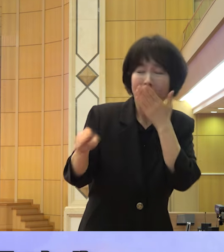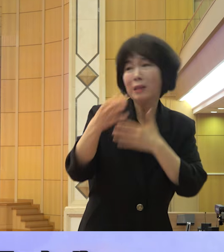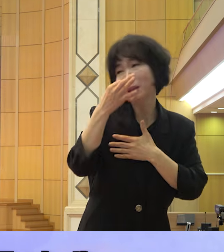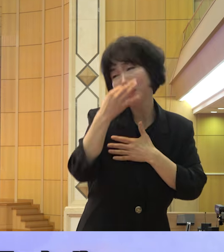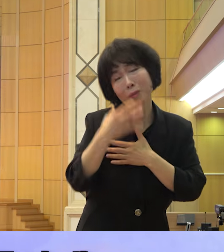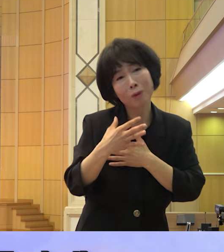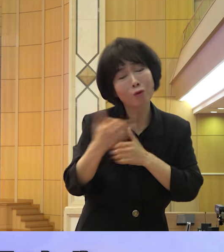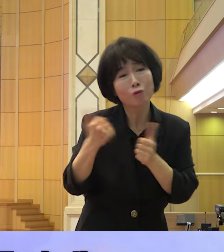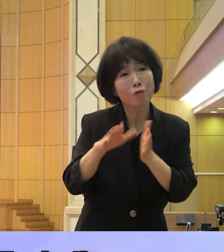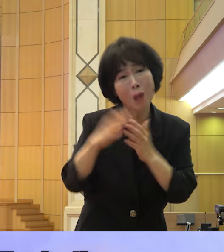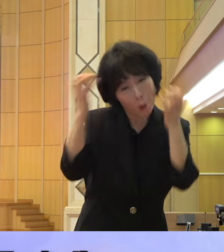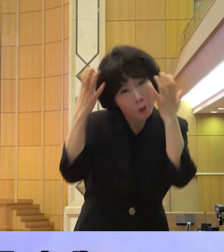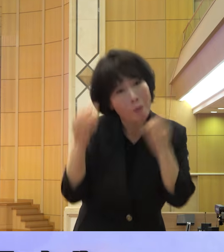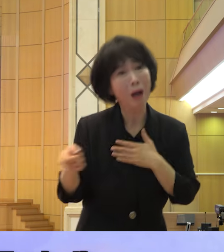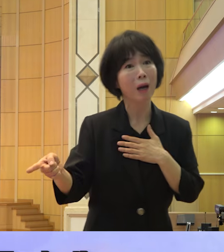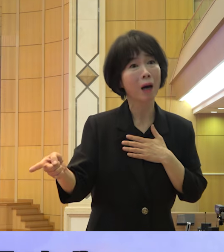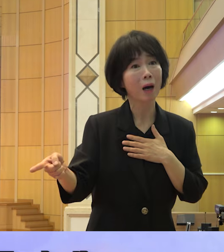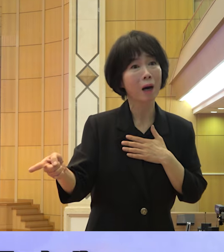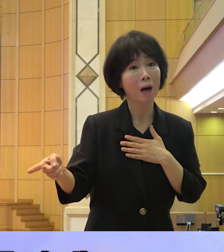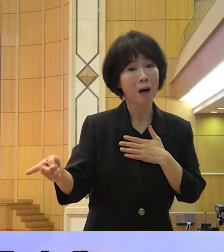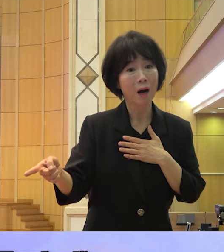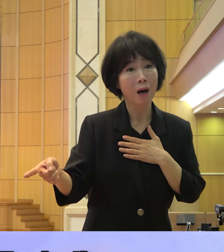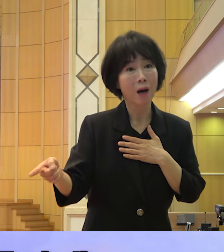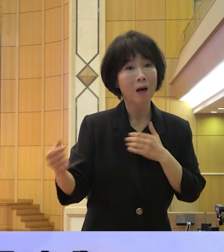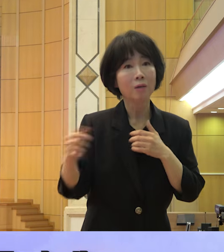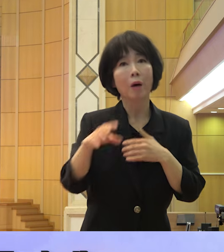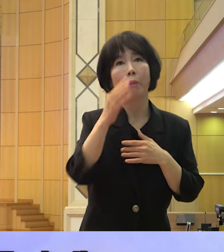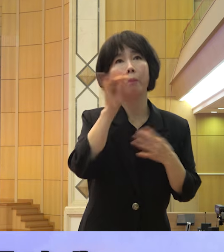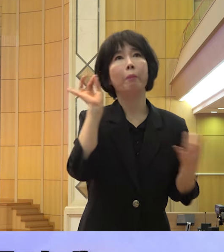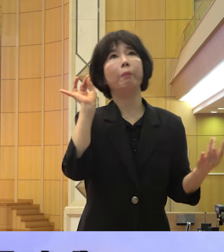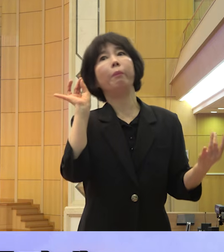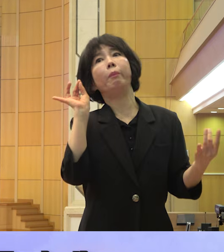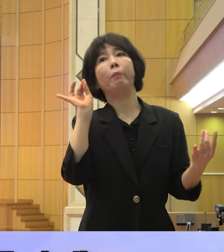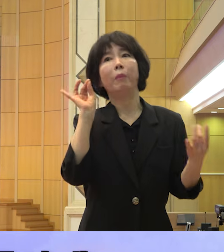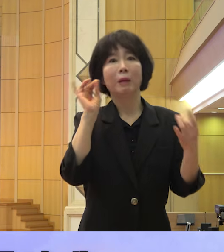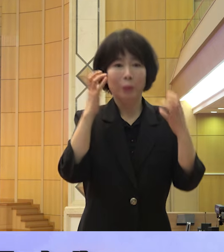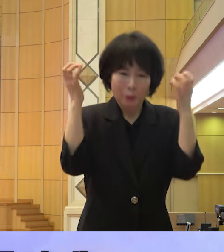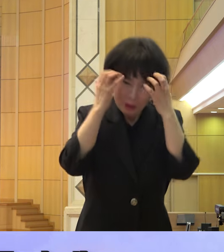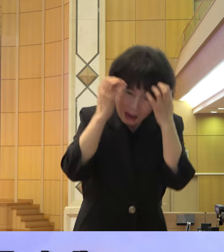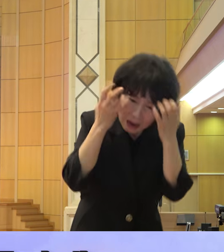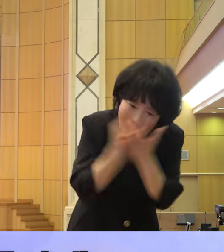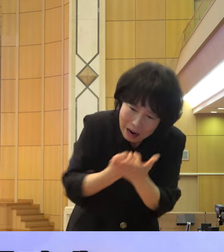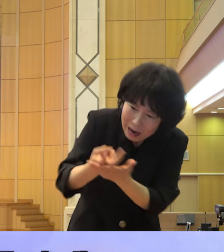힘듭니까? 죽을 때 그냥 말 한마디 못하고 돌아가셨으니까 세상에